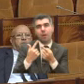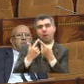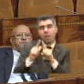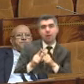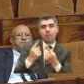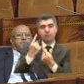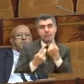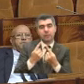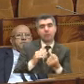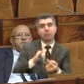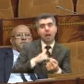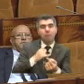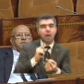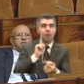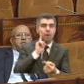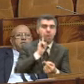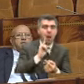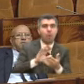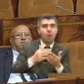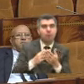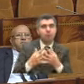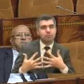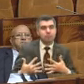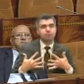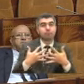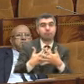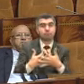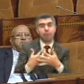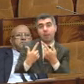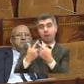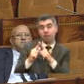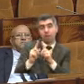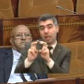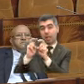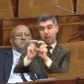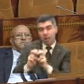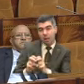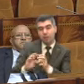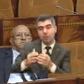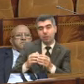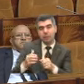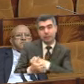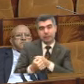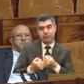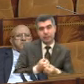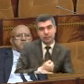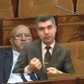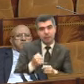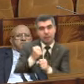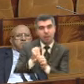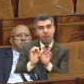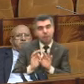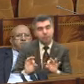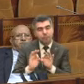لدى الشباب والنساء والمساهمة في إدماج القطاع غير المنظم والتقليص المنهجي والعملي للبطالة. هناك اختلالات